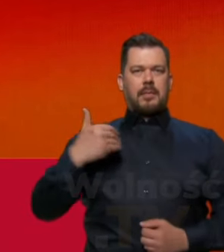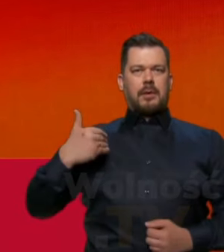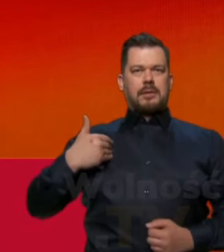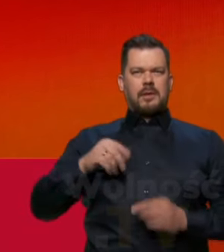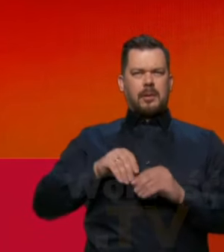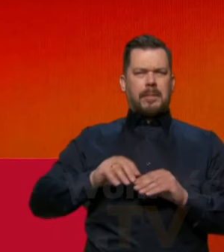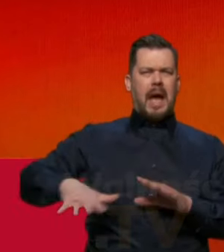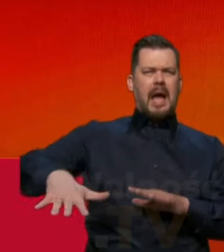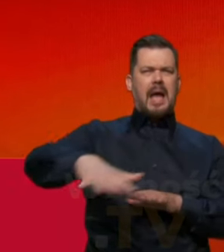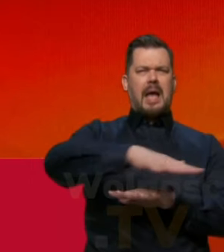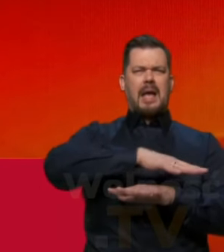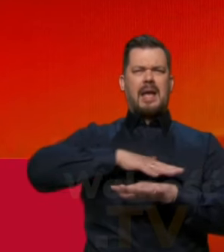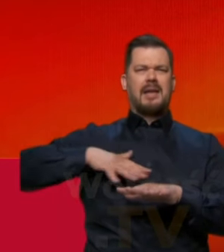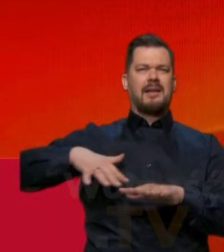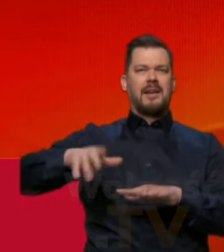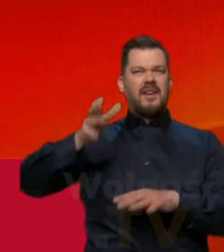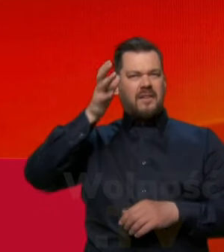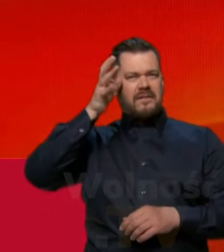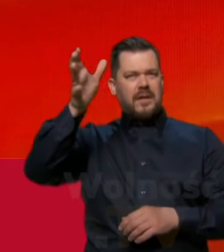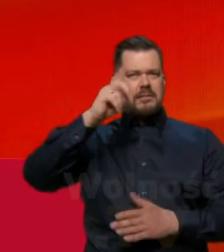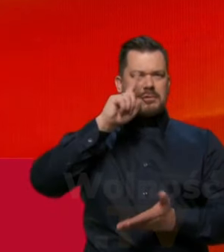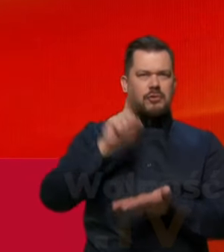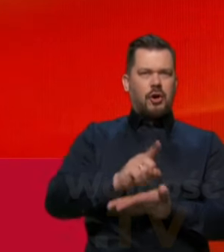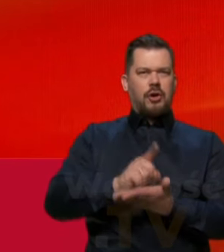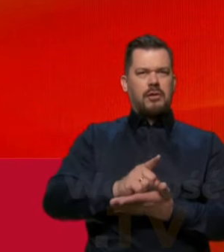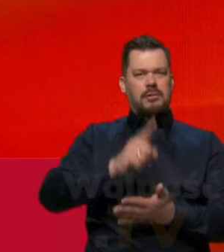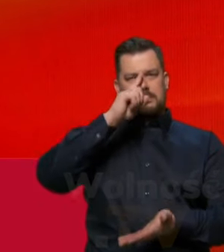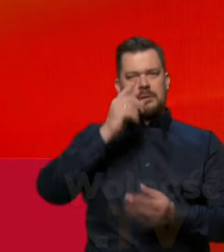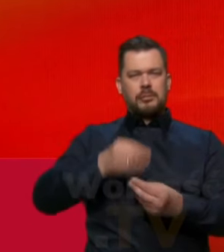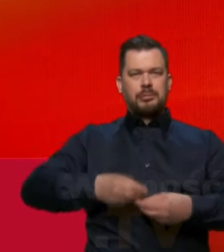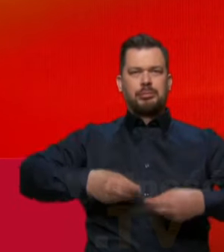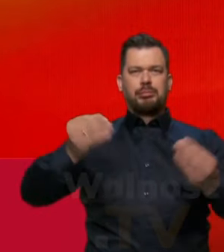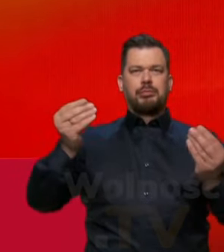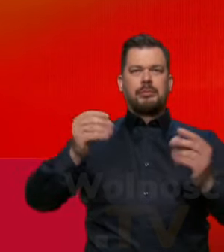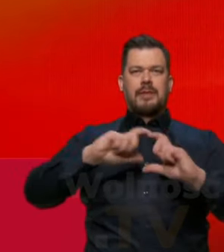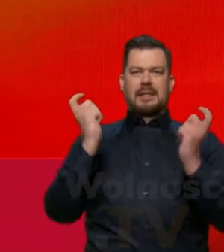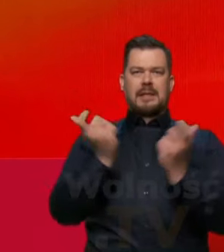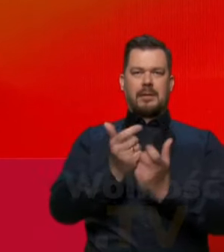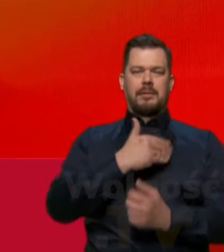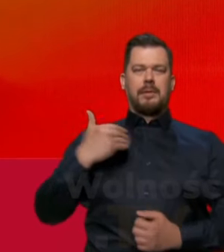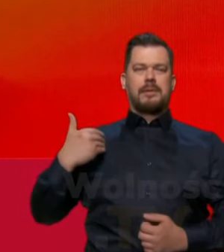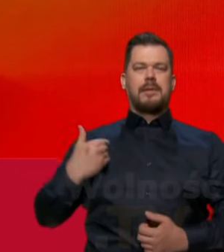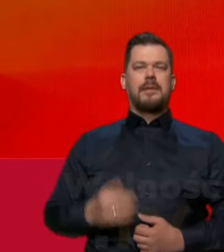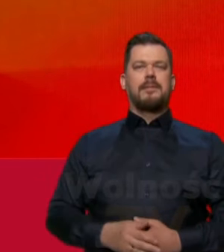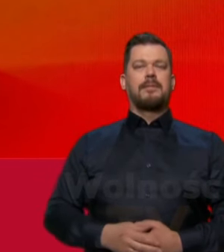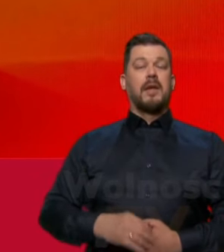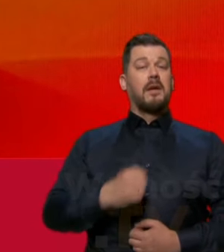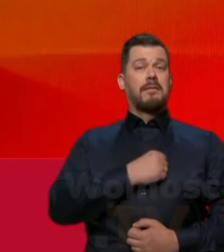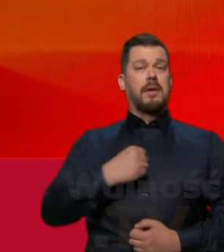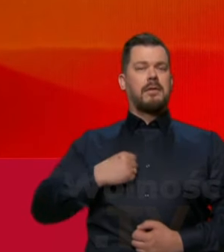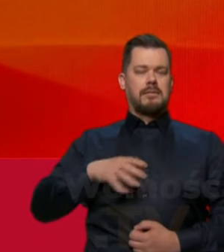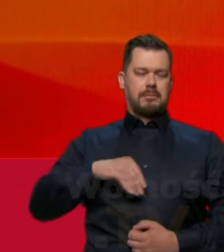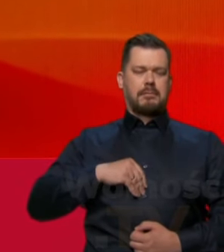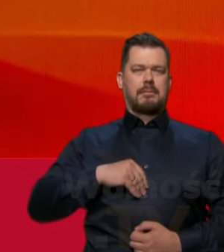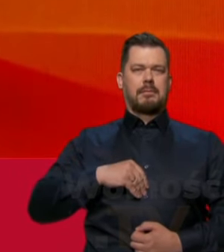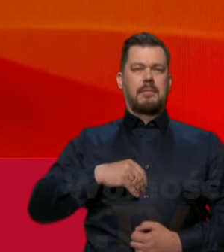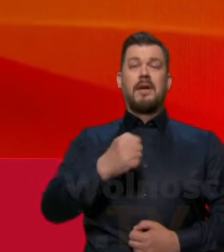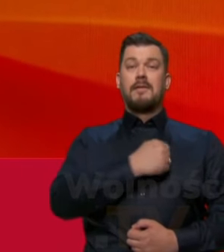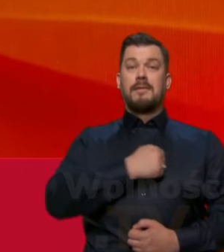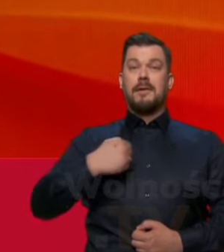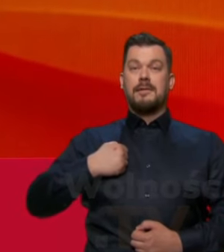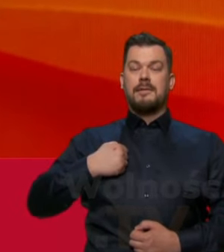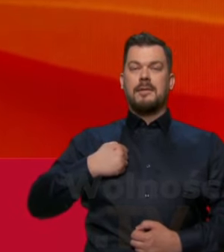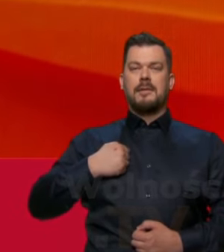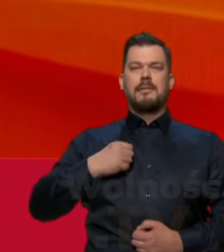promieniować swoją wiedzą, talentem i umiejętnościami na cały kraj. Warszawę na to stać. Warszawa jest